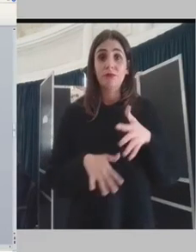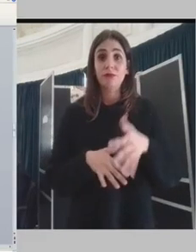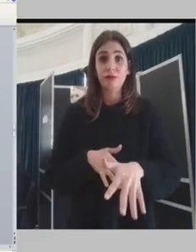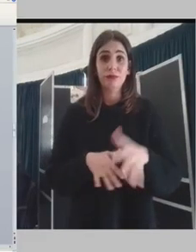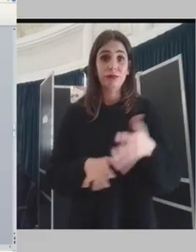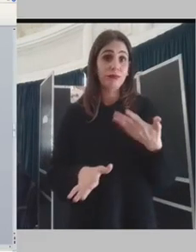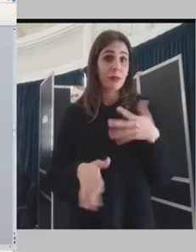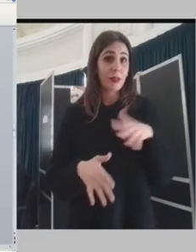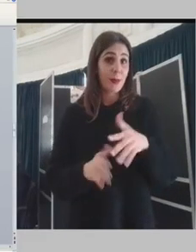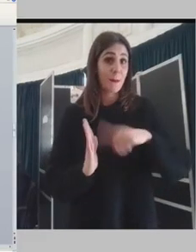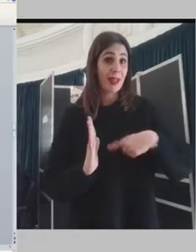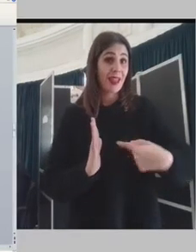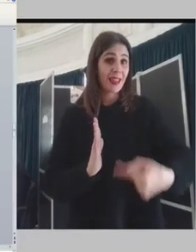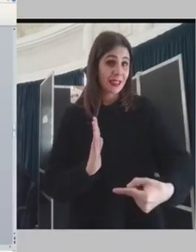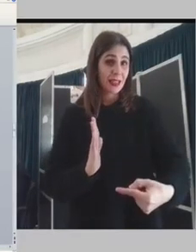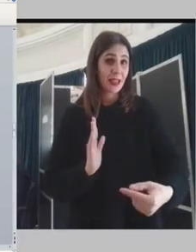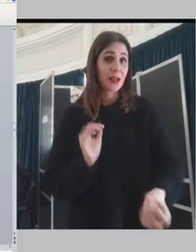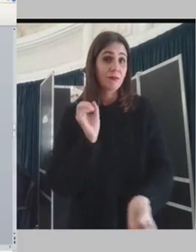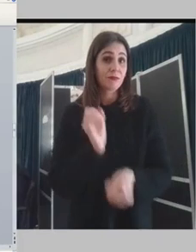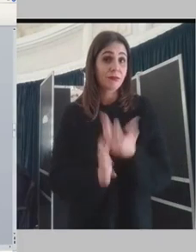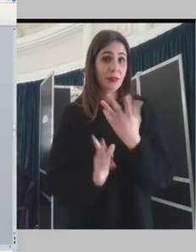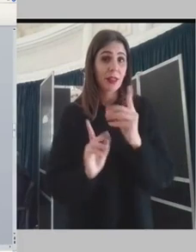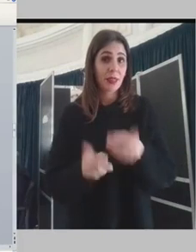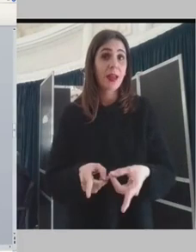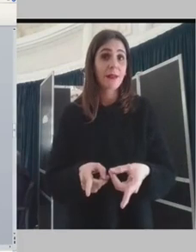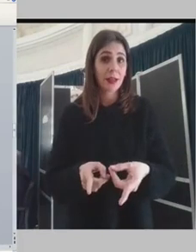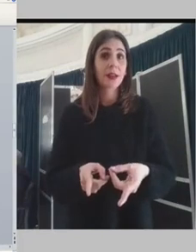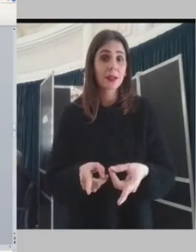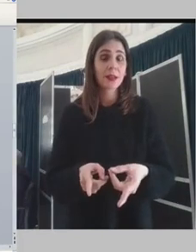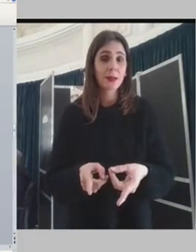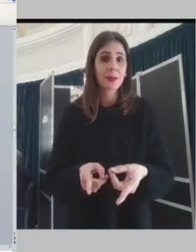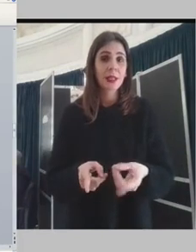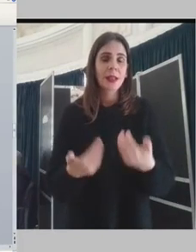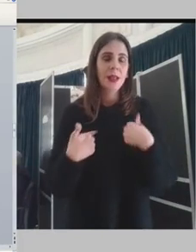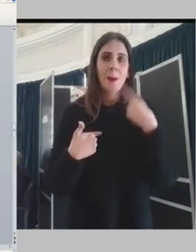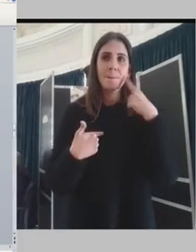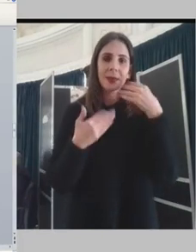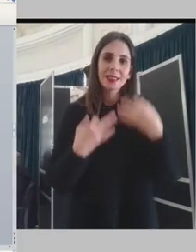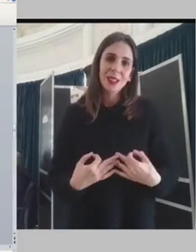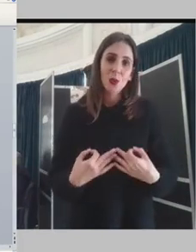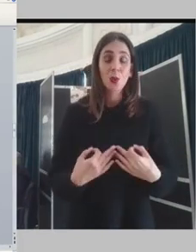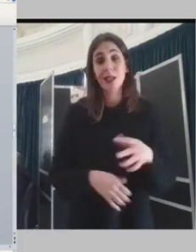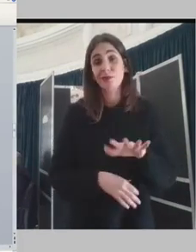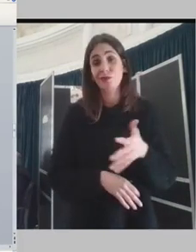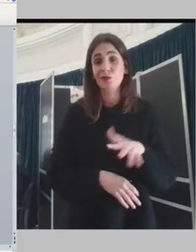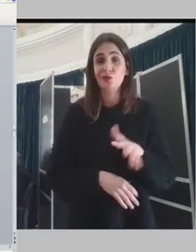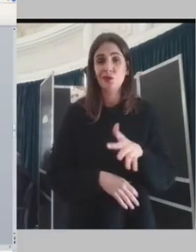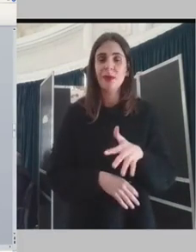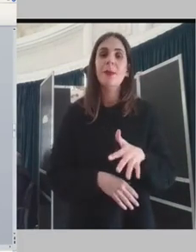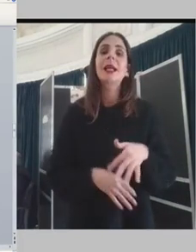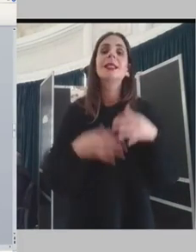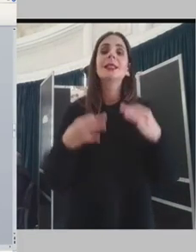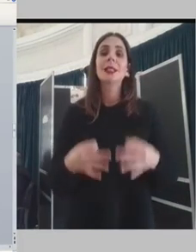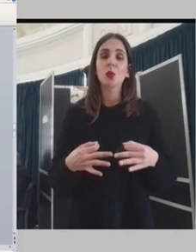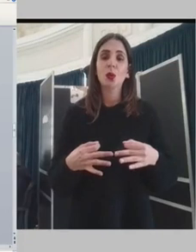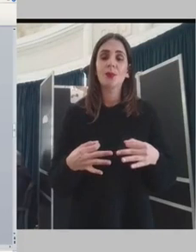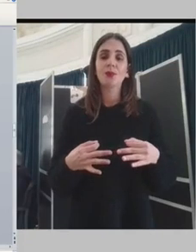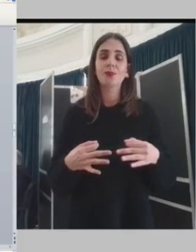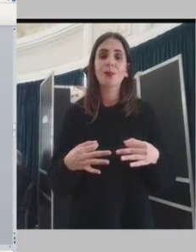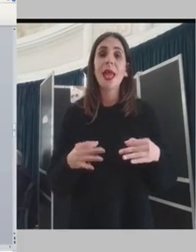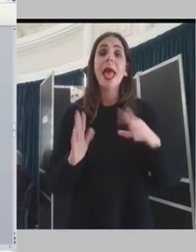prossimi mesi, ma non ne sono sicura. Sicuramente nella regione Emilia-Romagna,